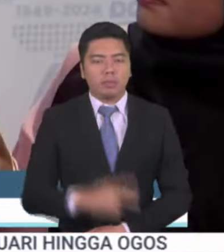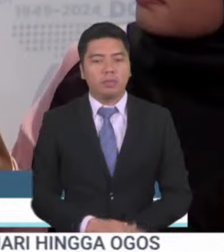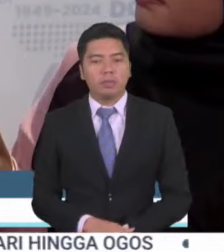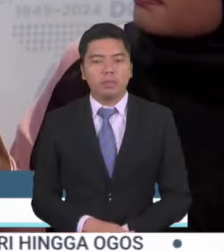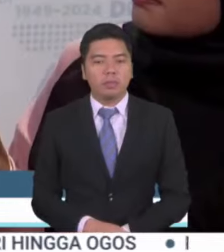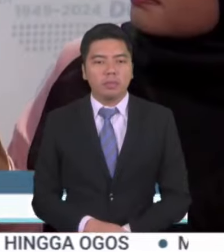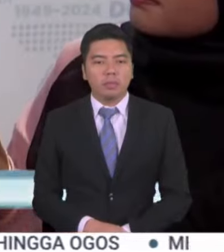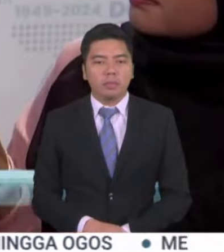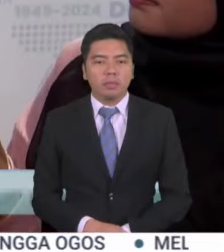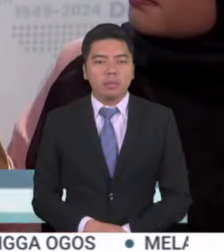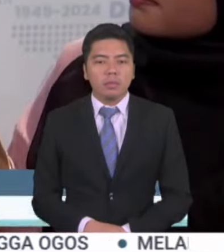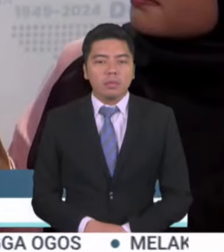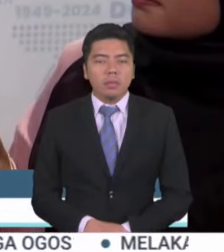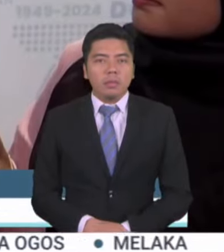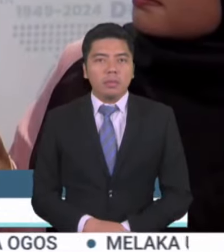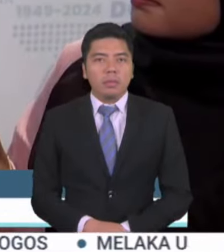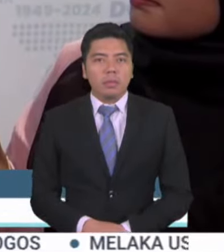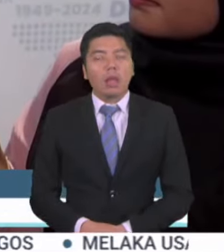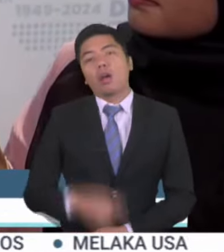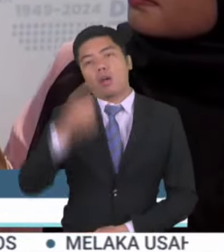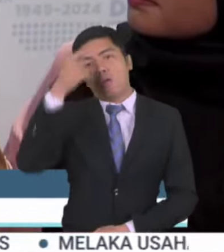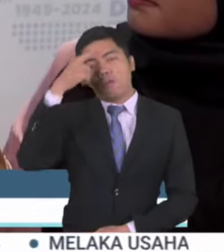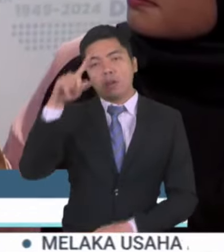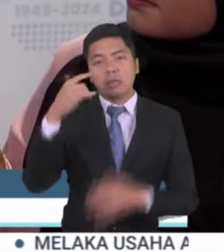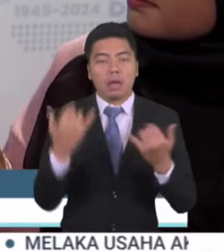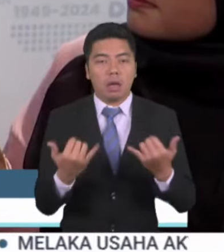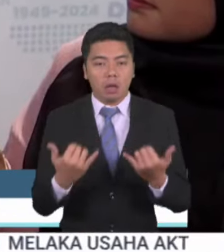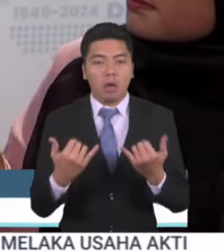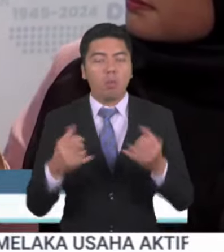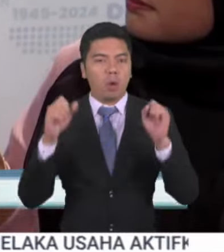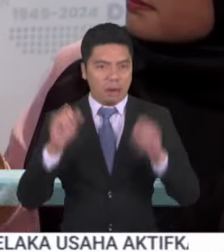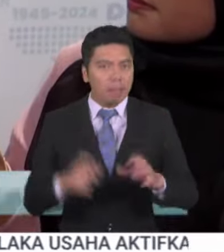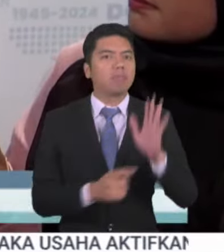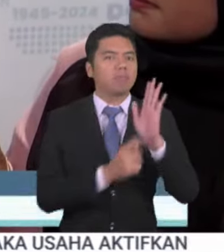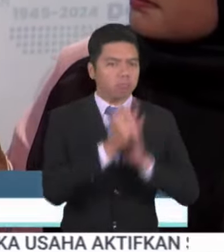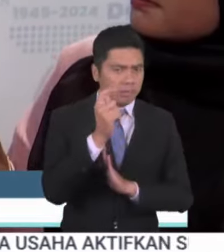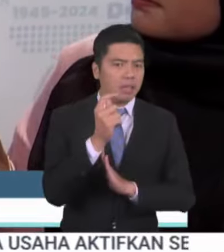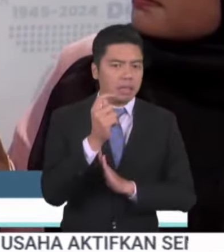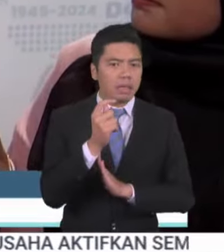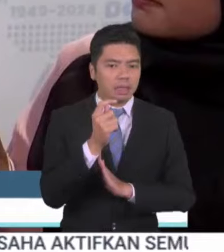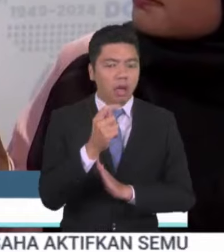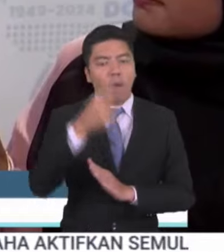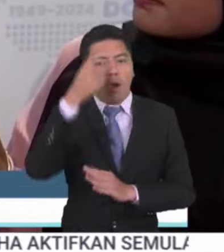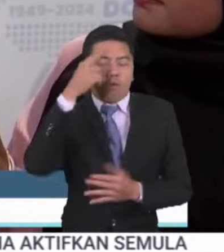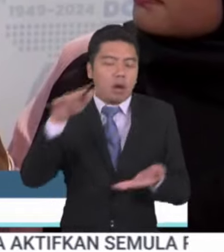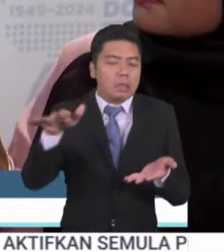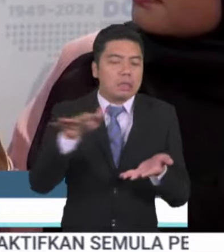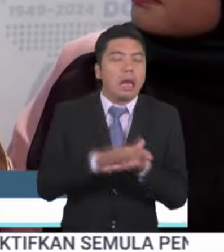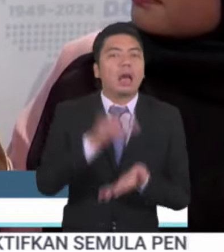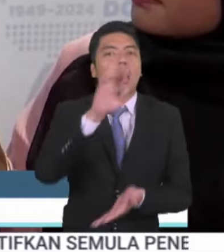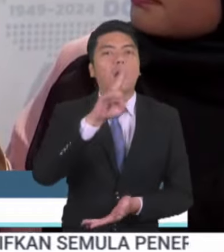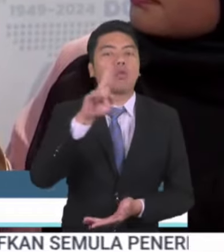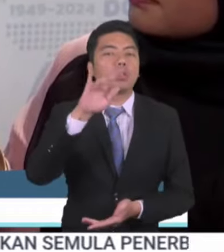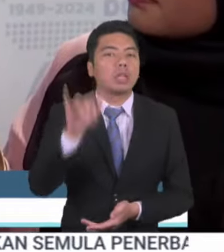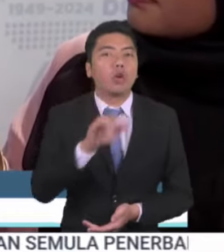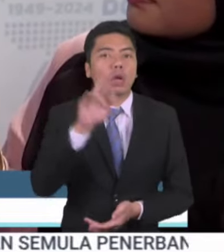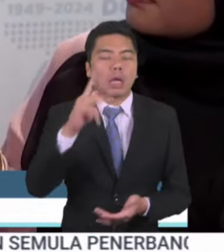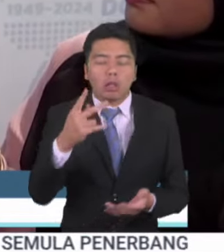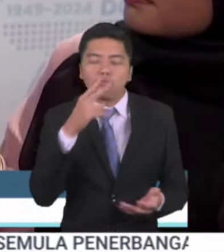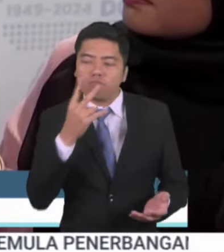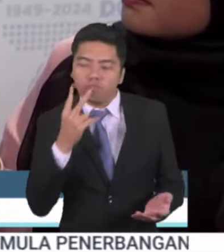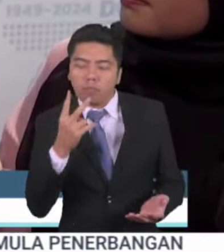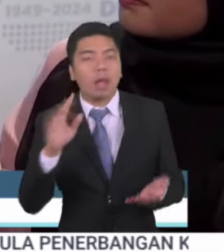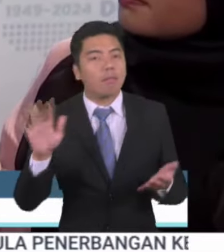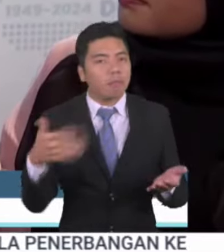Tadi yang Muhammad inginkan juga bagaimana perkhidmatan ini dapat ditonjolkan lebih tinggi sebagai satu rujukan, dan memang itu antara perkara